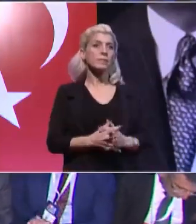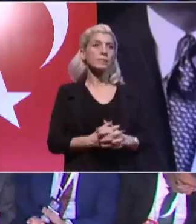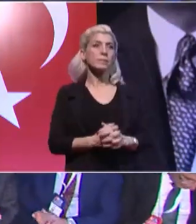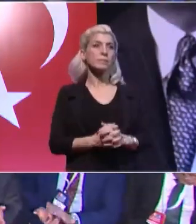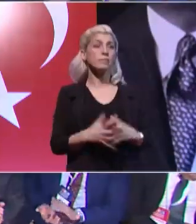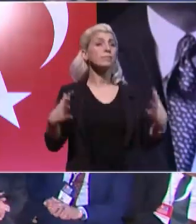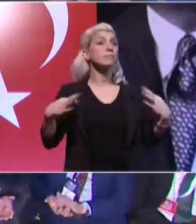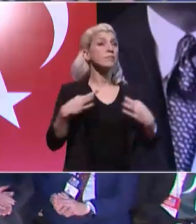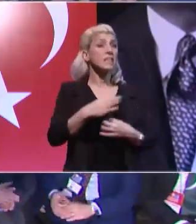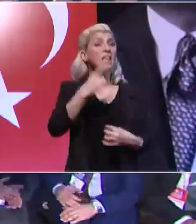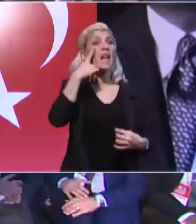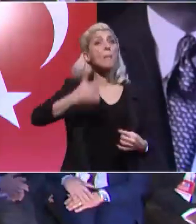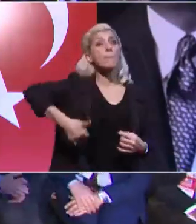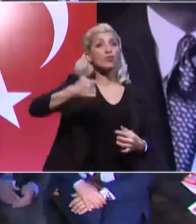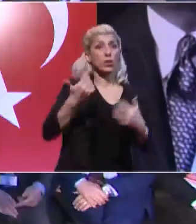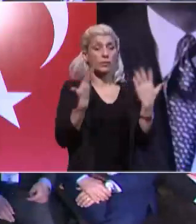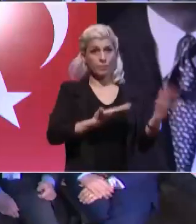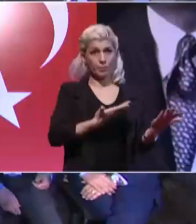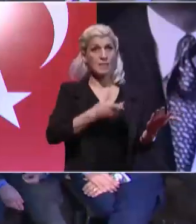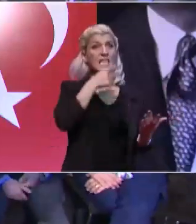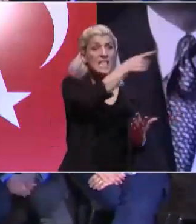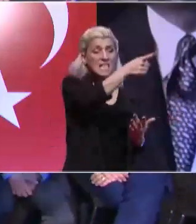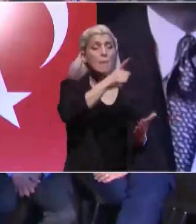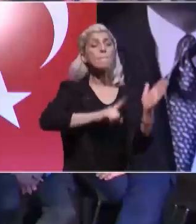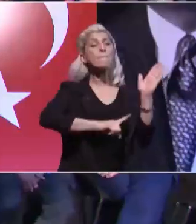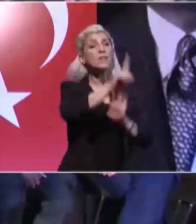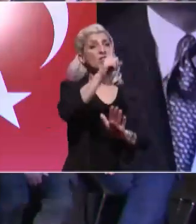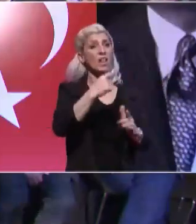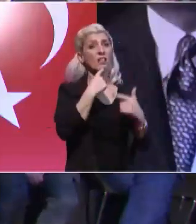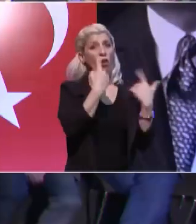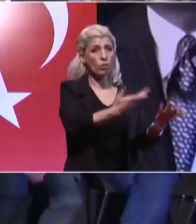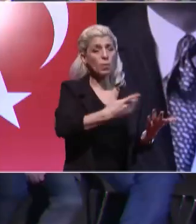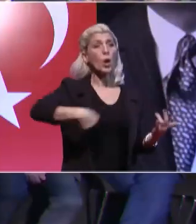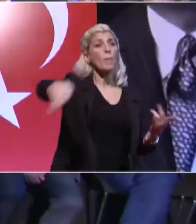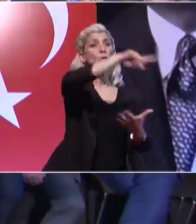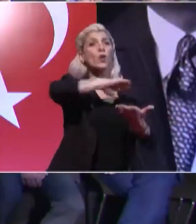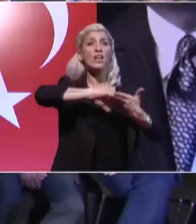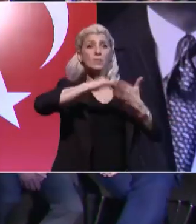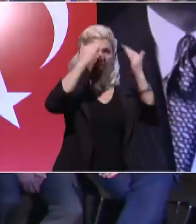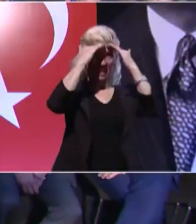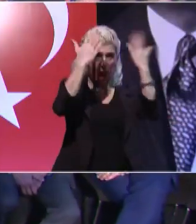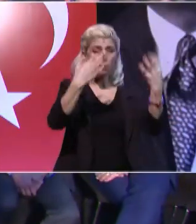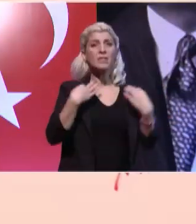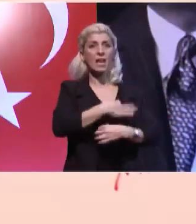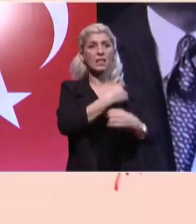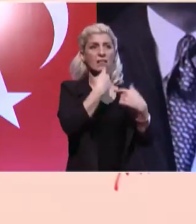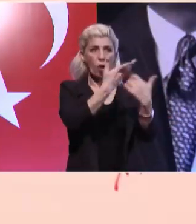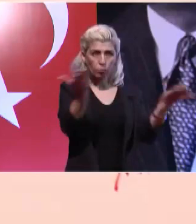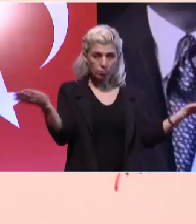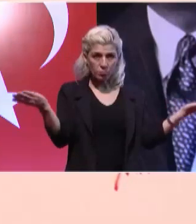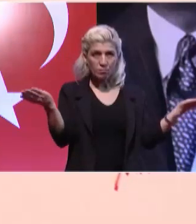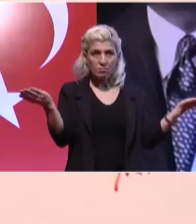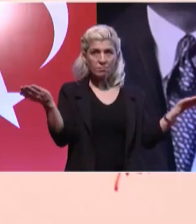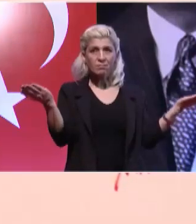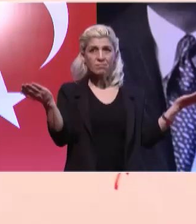Sayın Genel Başkanım, size başarılar diliyoruz. Bütün arkadaşlarıma selamlarımı, saygılarımı sunuyorum.